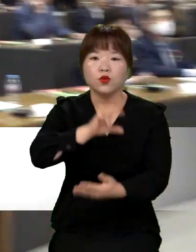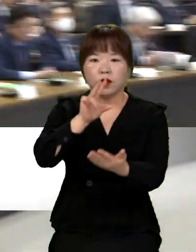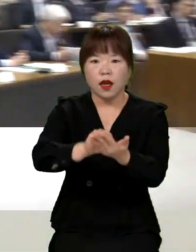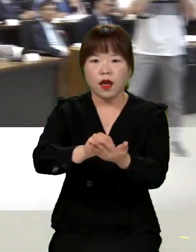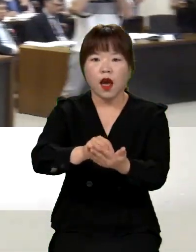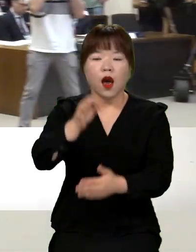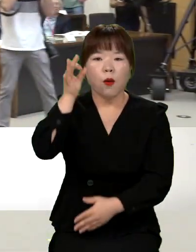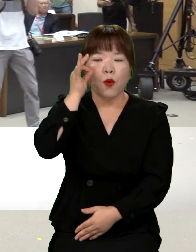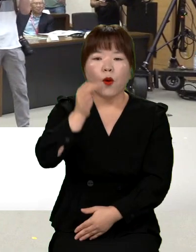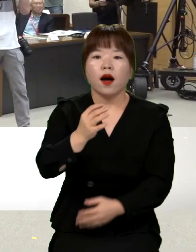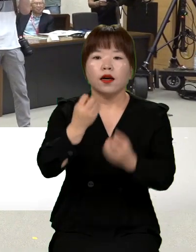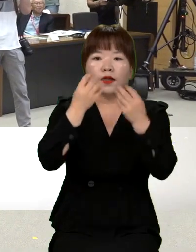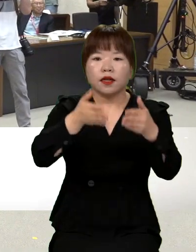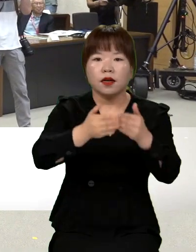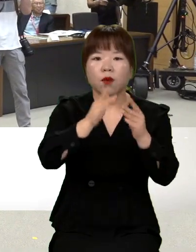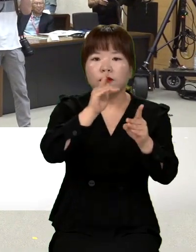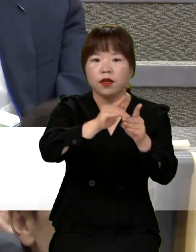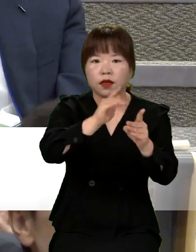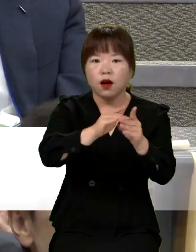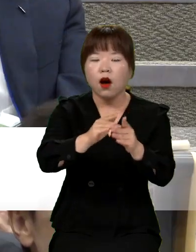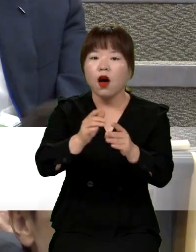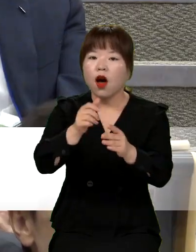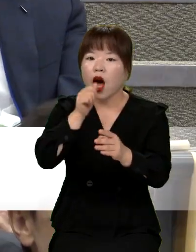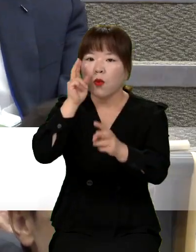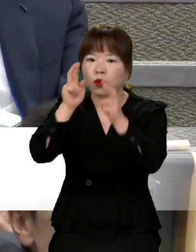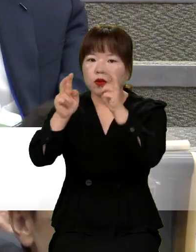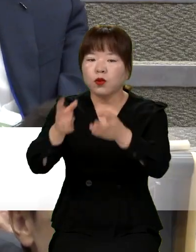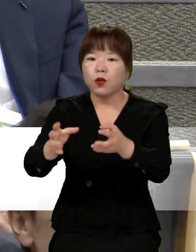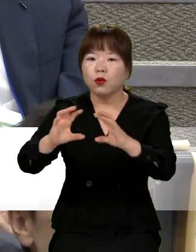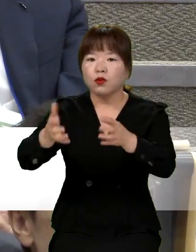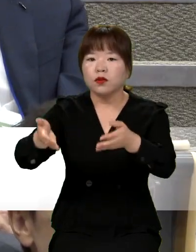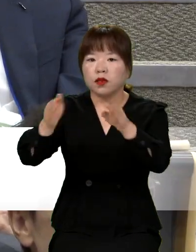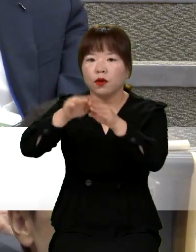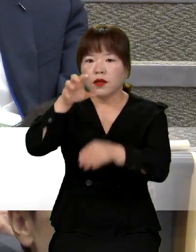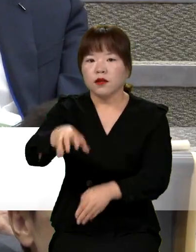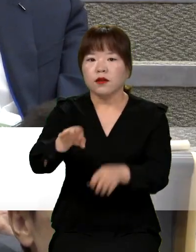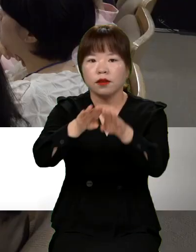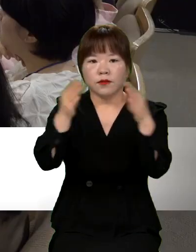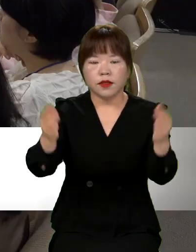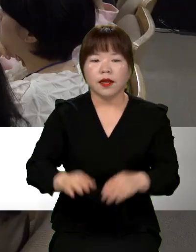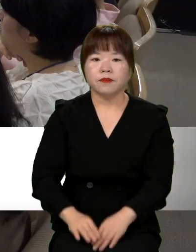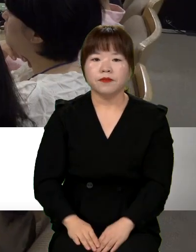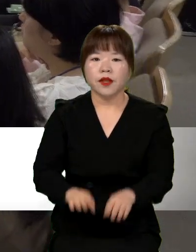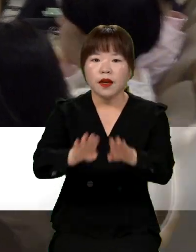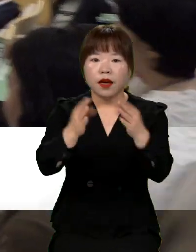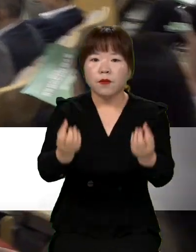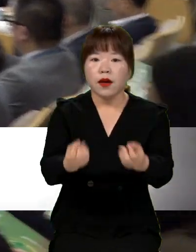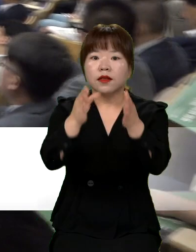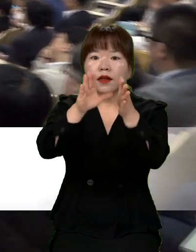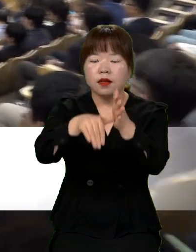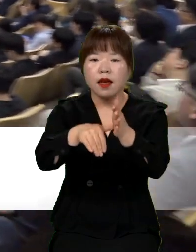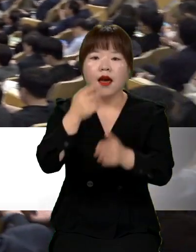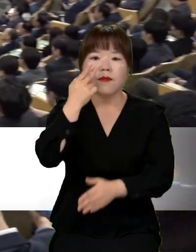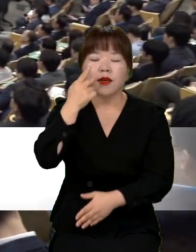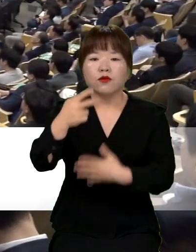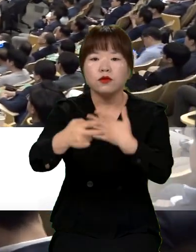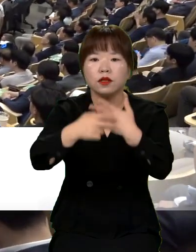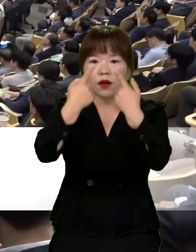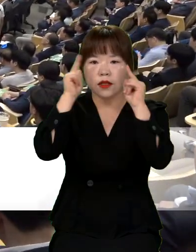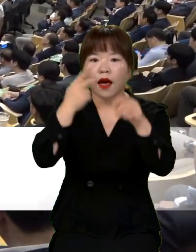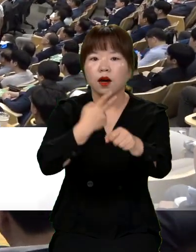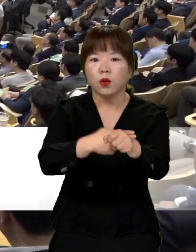주제로 포항 체인지업그라운드와 포스코 국제관에서 개최됐습니다 개막행사에서는 하버드